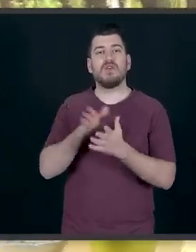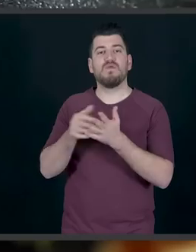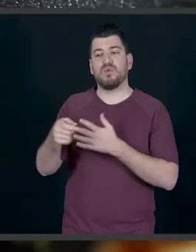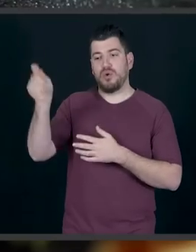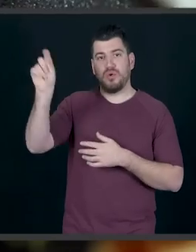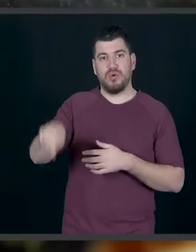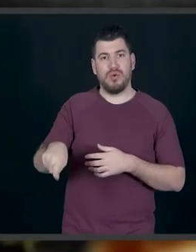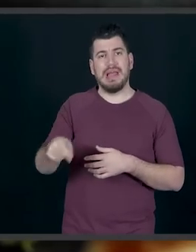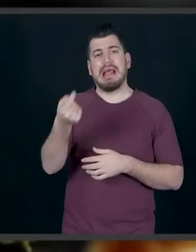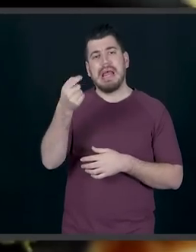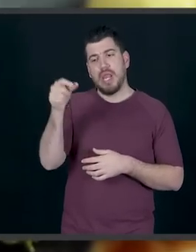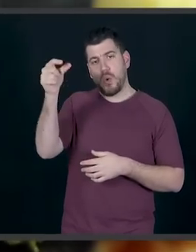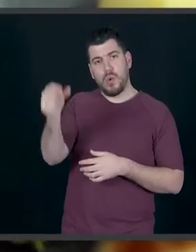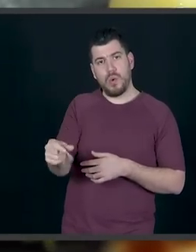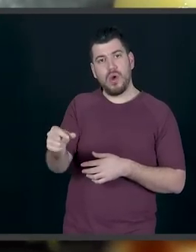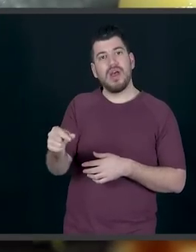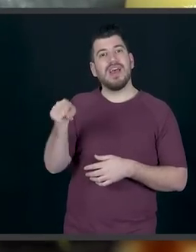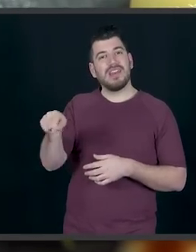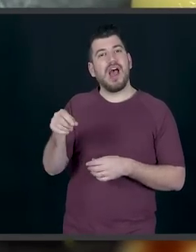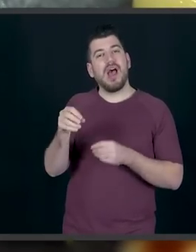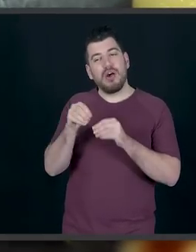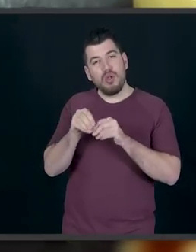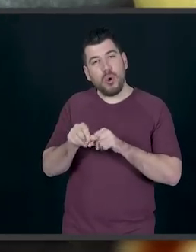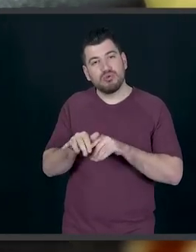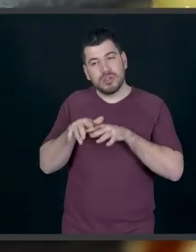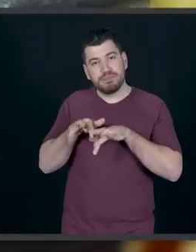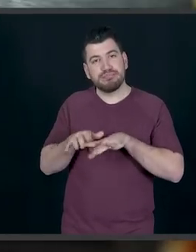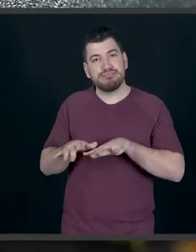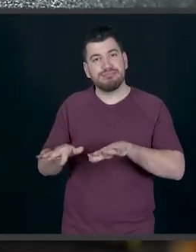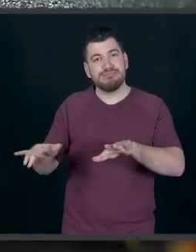ίσα βουτυράκι στην άκρη να λιώσει, να ακουστεί αυτό το